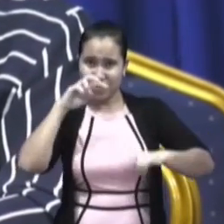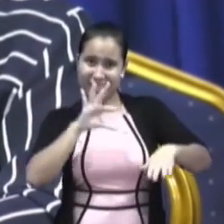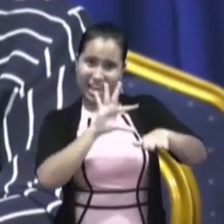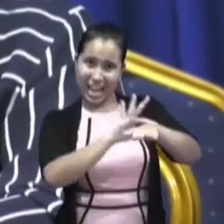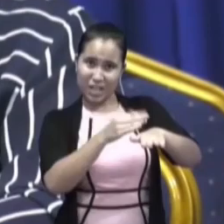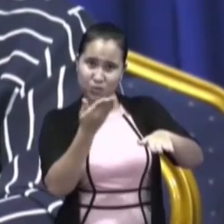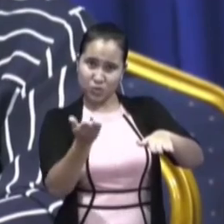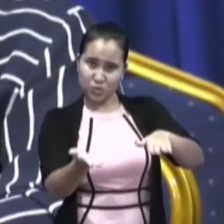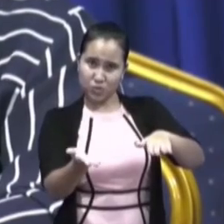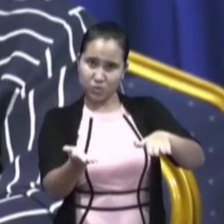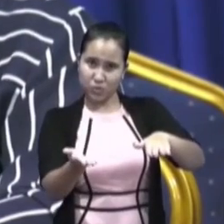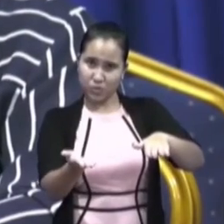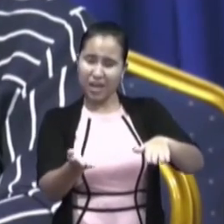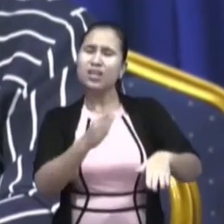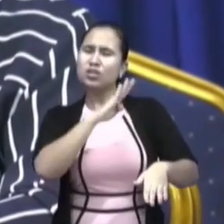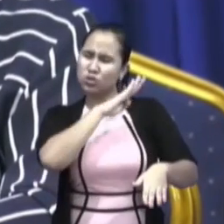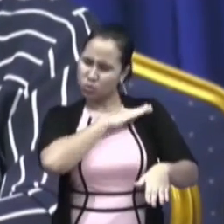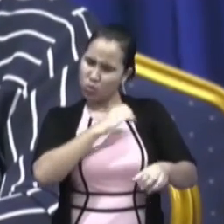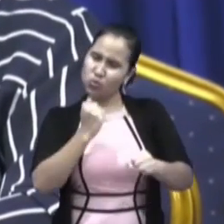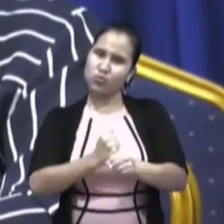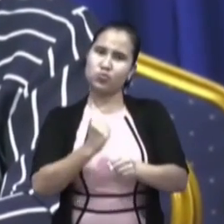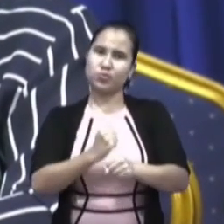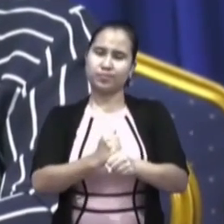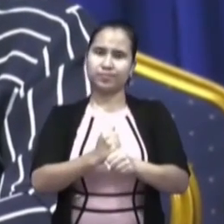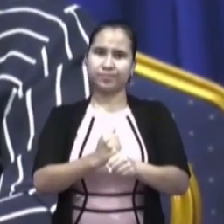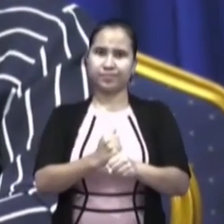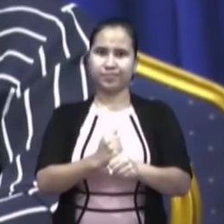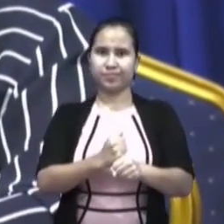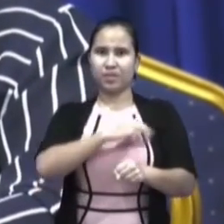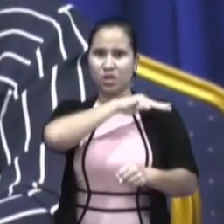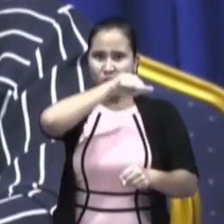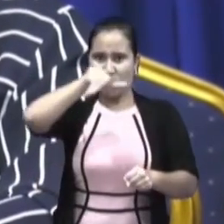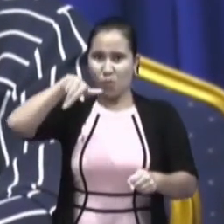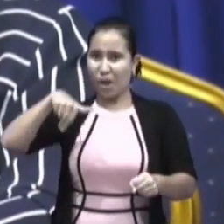arts voor u, gaan ze dat ook doen. Wij laten onze mensen niet in de steek.